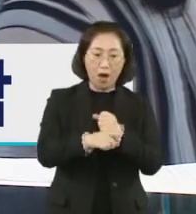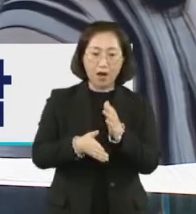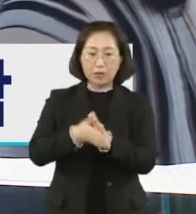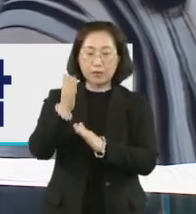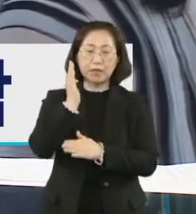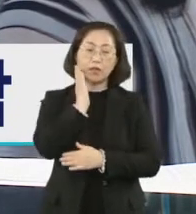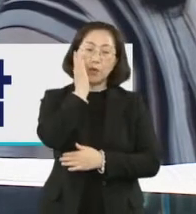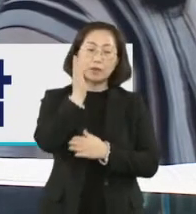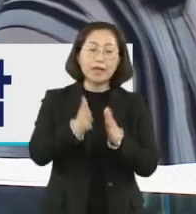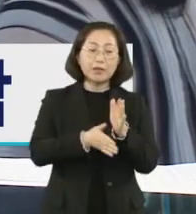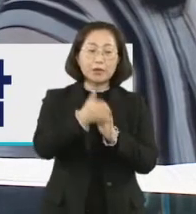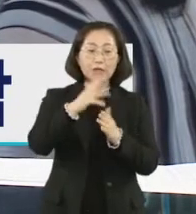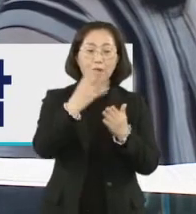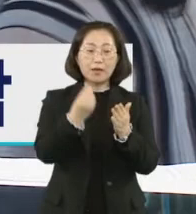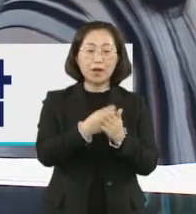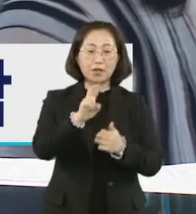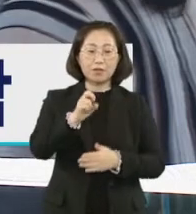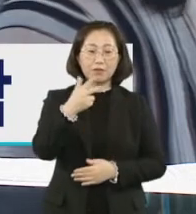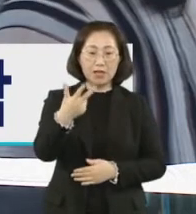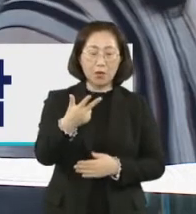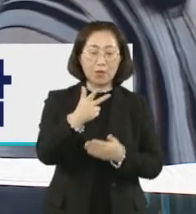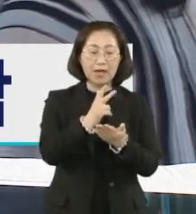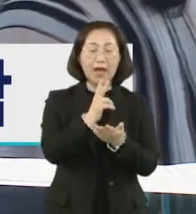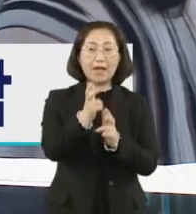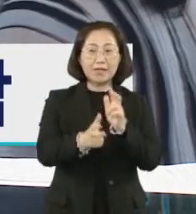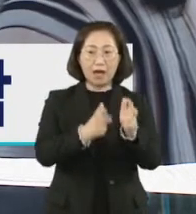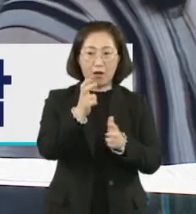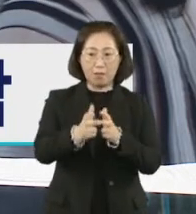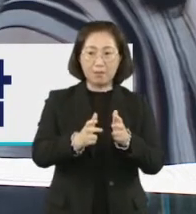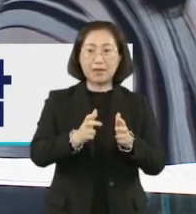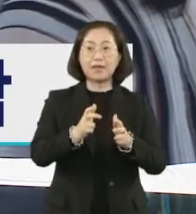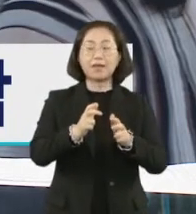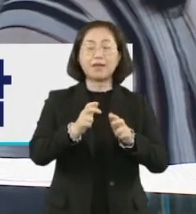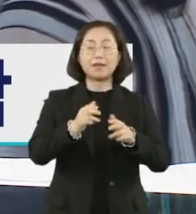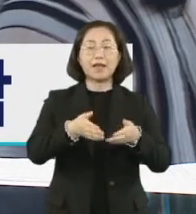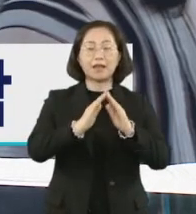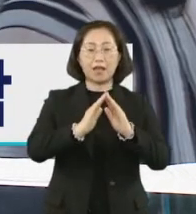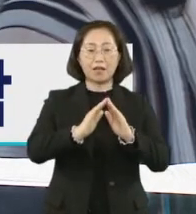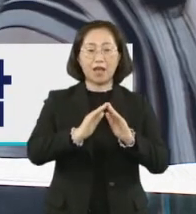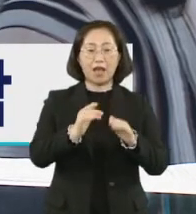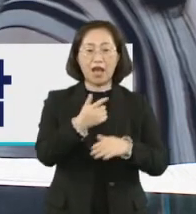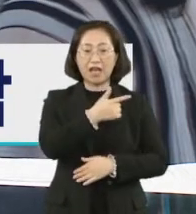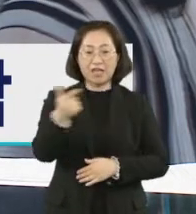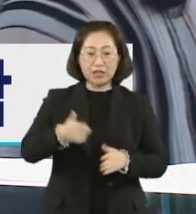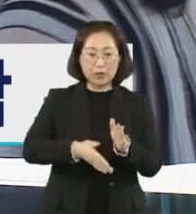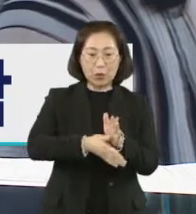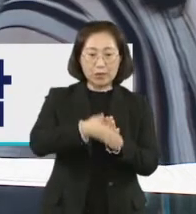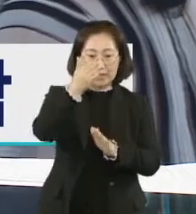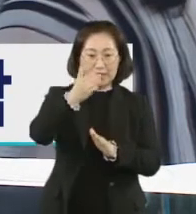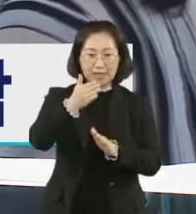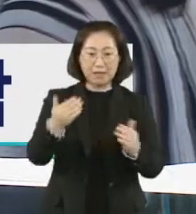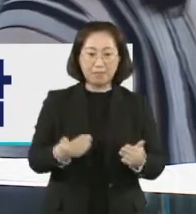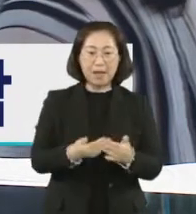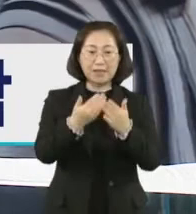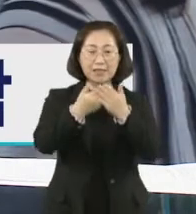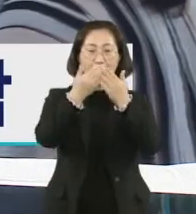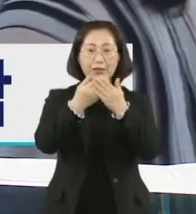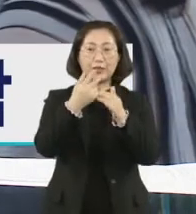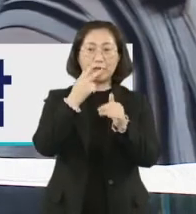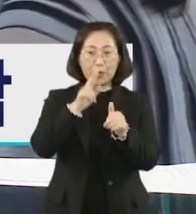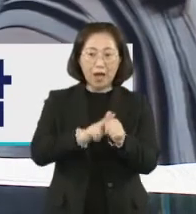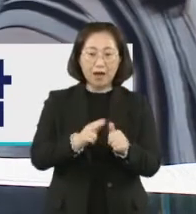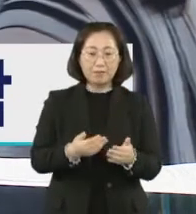도시를 완성시켜줄 27가지 사업들이 준공되는데요. 메가시티를 준비하는 대전의 도약, 오늘은 그 첫